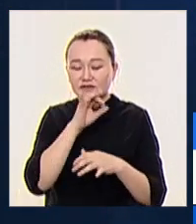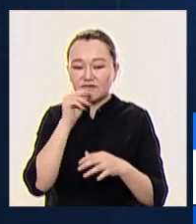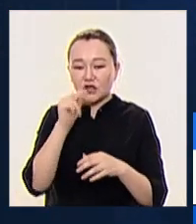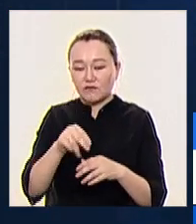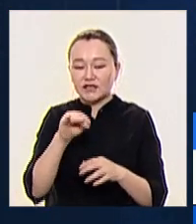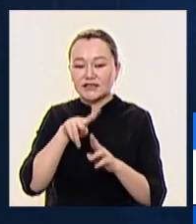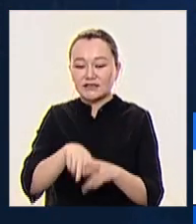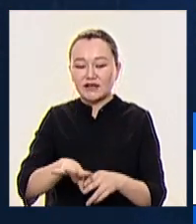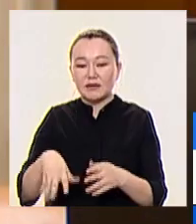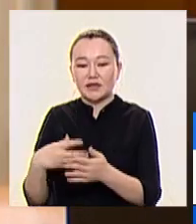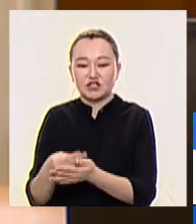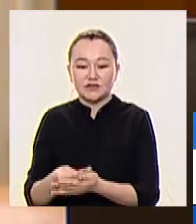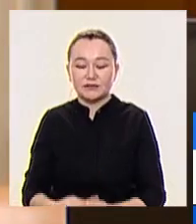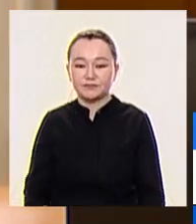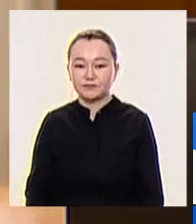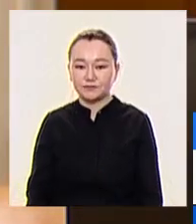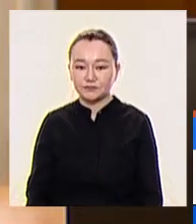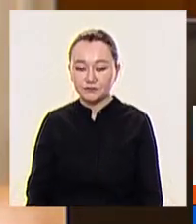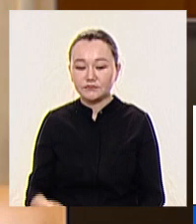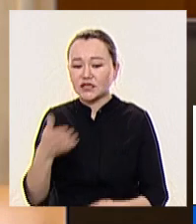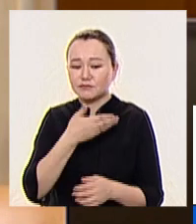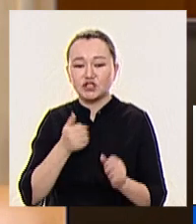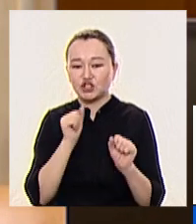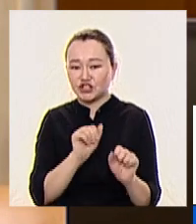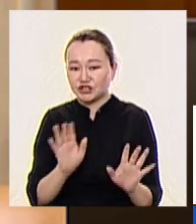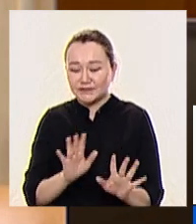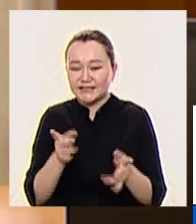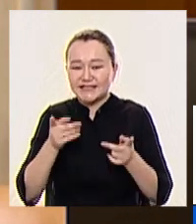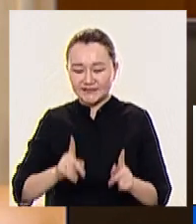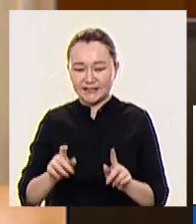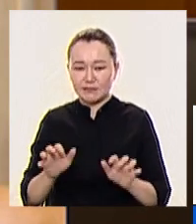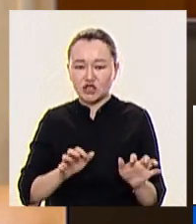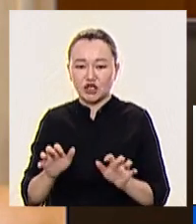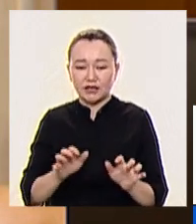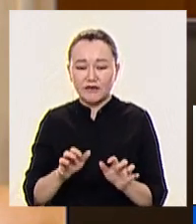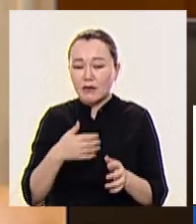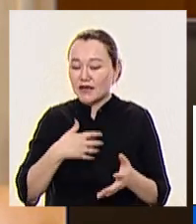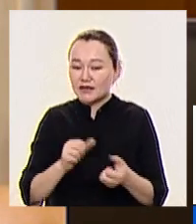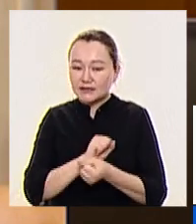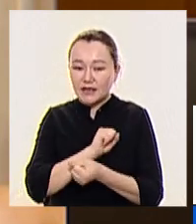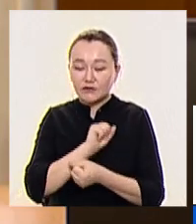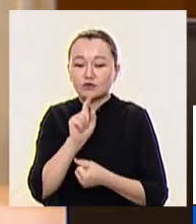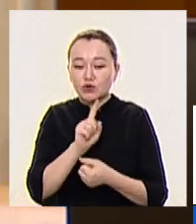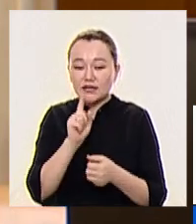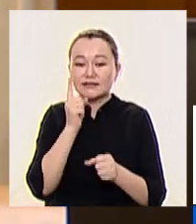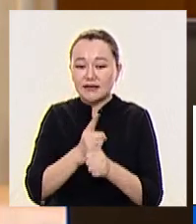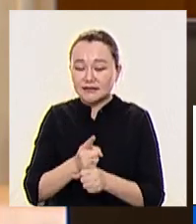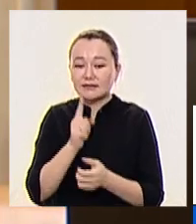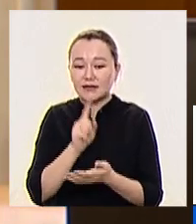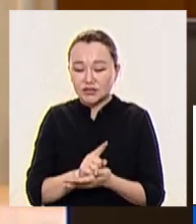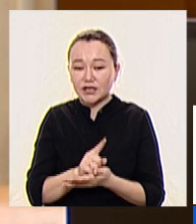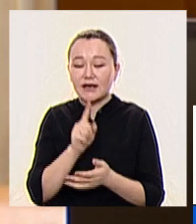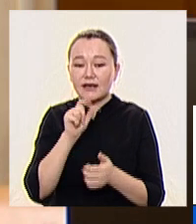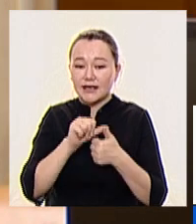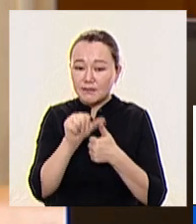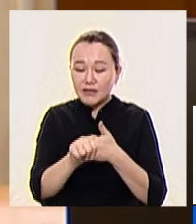заставляют доплачивать. Мы не защищаем действительных мошенников, но настаиваем, что санкции должны возлагаться